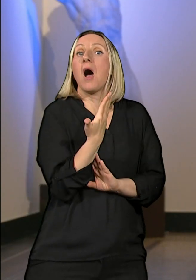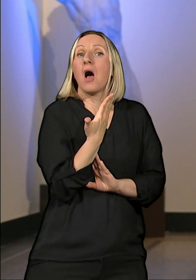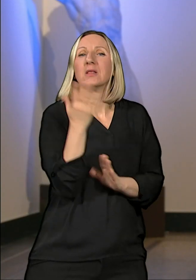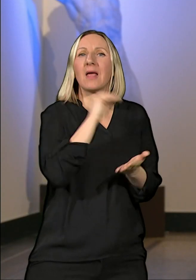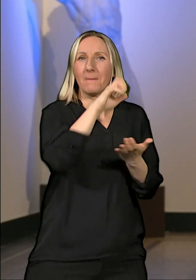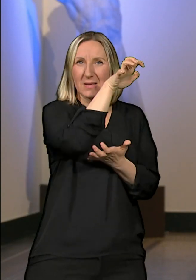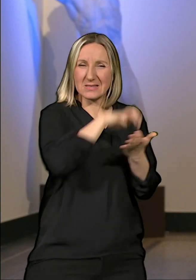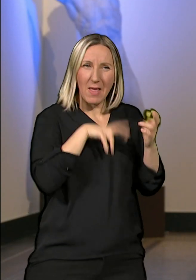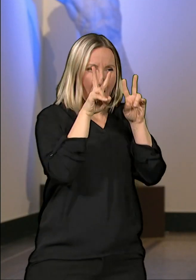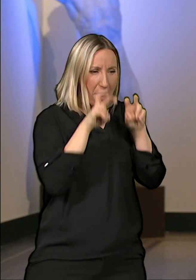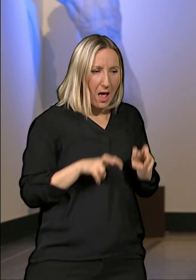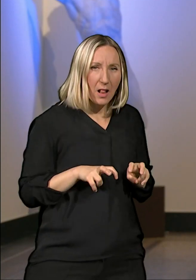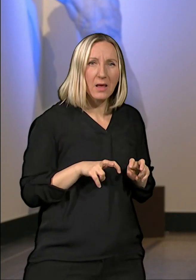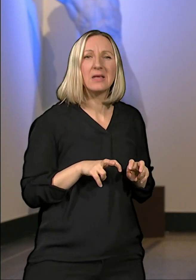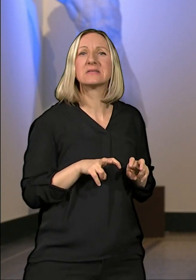pismene analize,